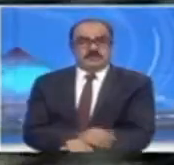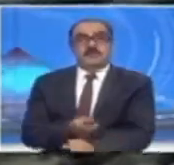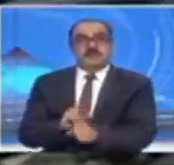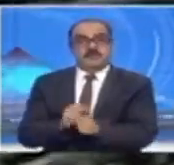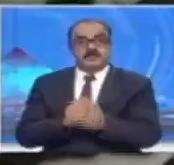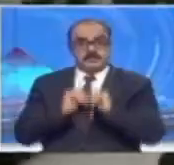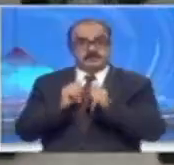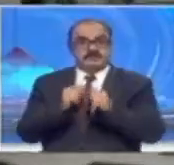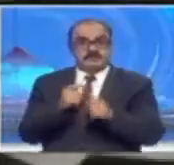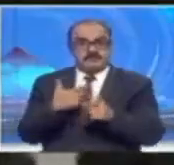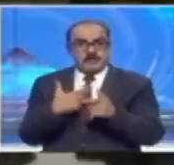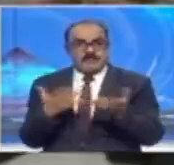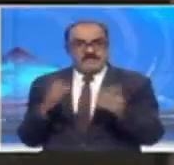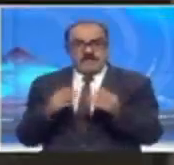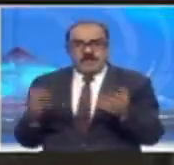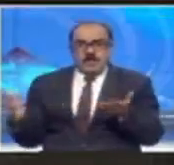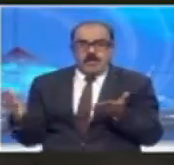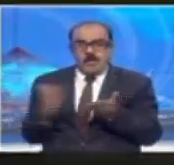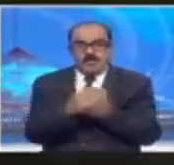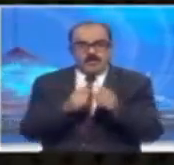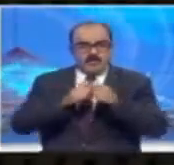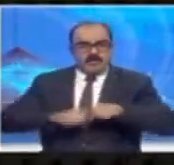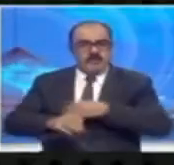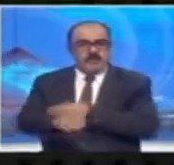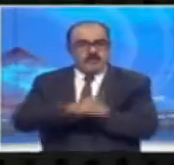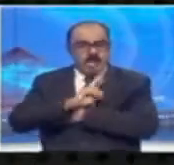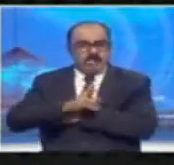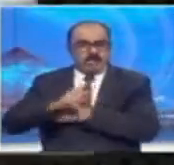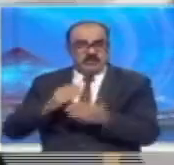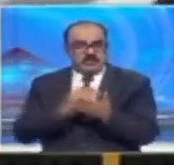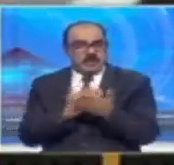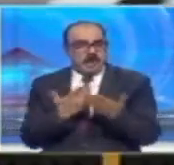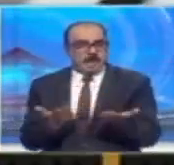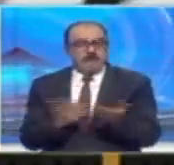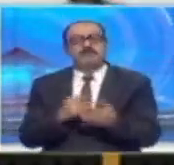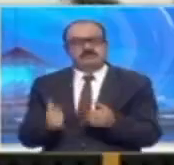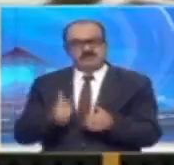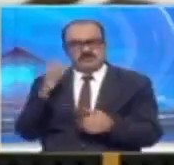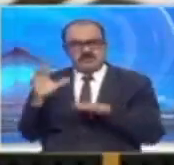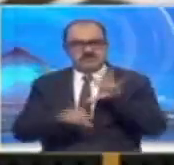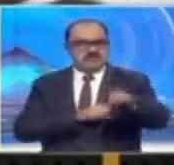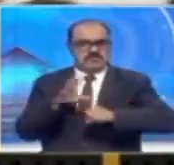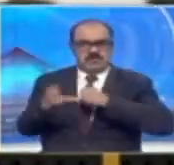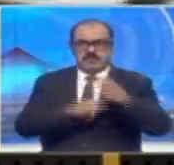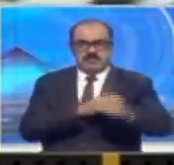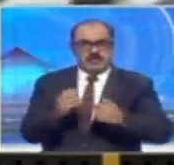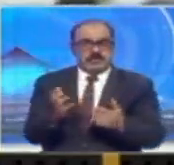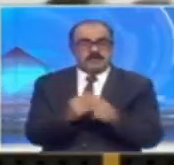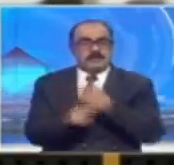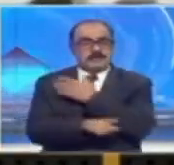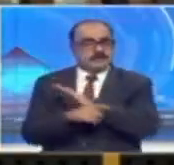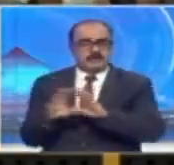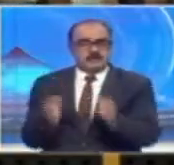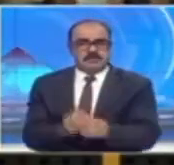وفي مجال ضبط الأسلحة النارية والبيضاء غير المرخصة، ضبطت أجهزة وزارة الداخلية خلال